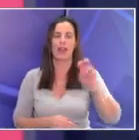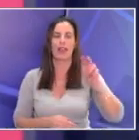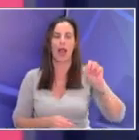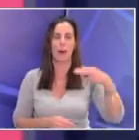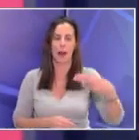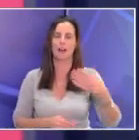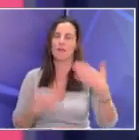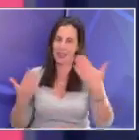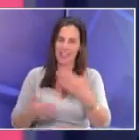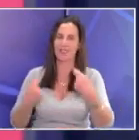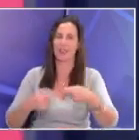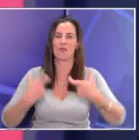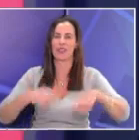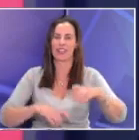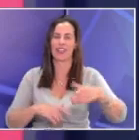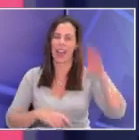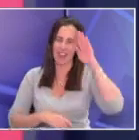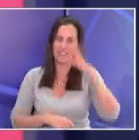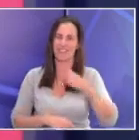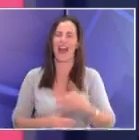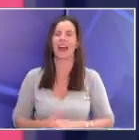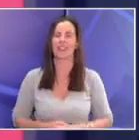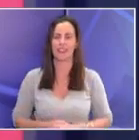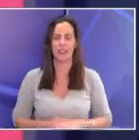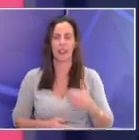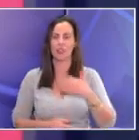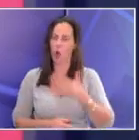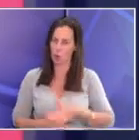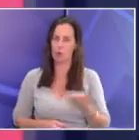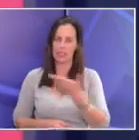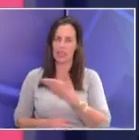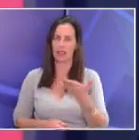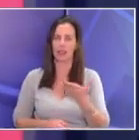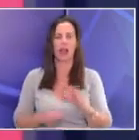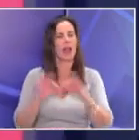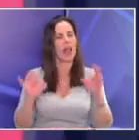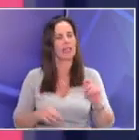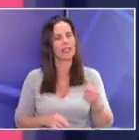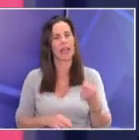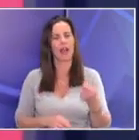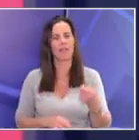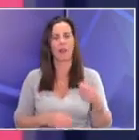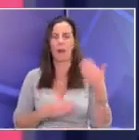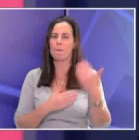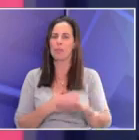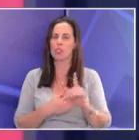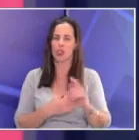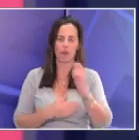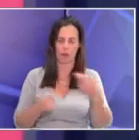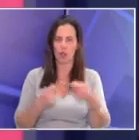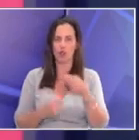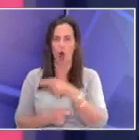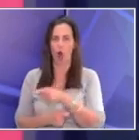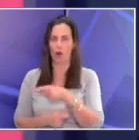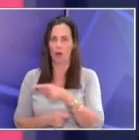לזימי, מזל טוב, חברת מועצת עיריית חיפה הנכנסת. אני רוצה ברשותכן להתחיל דווקא מסוף הרעיון הזה ולקשור אותו